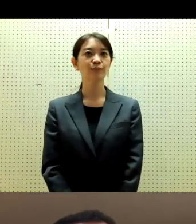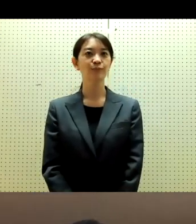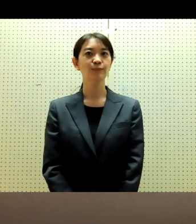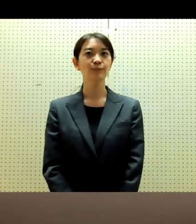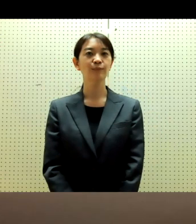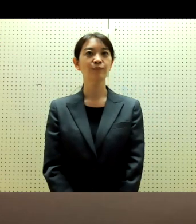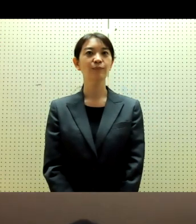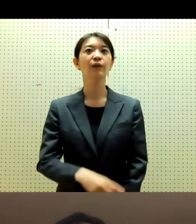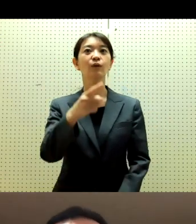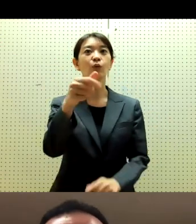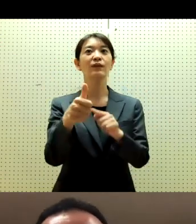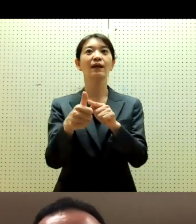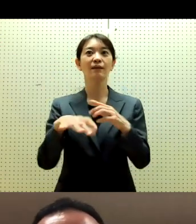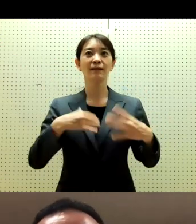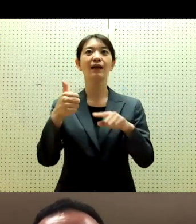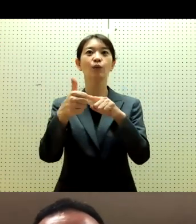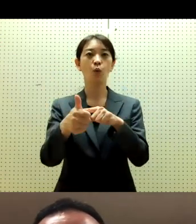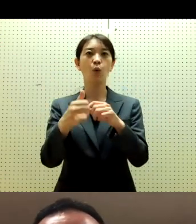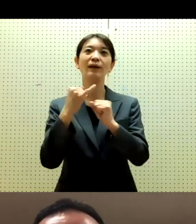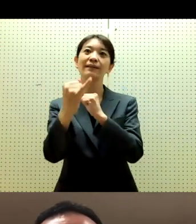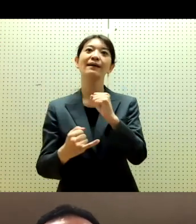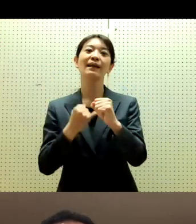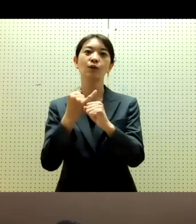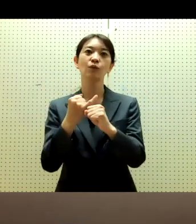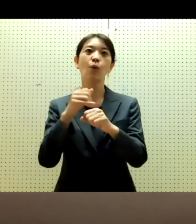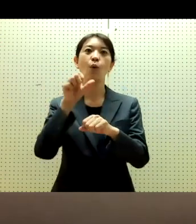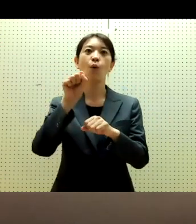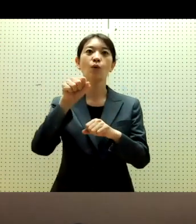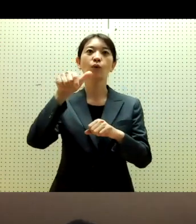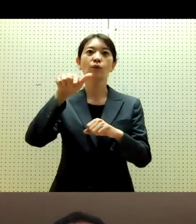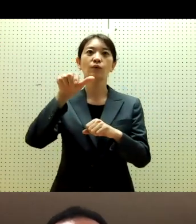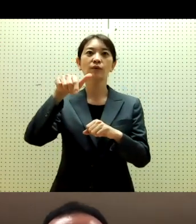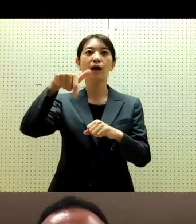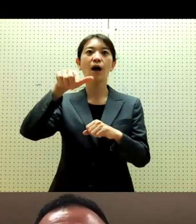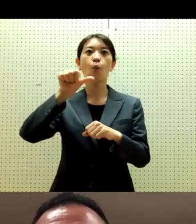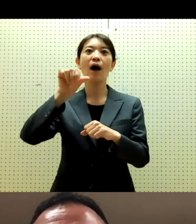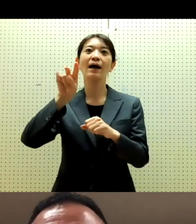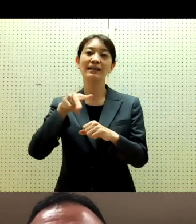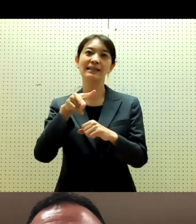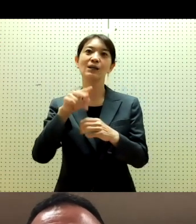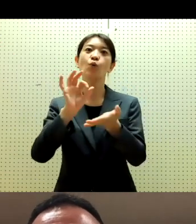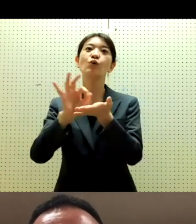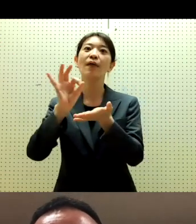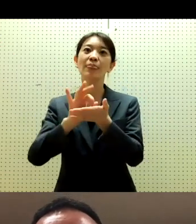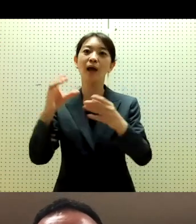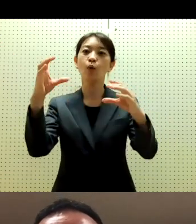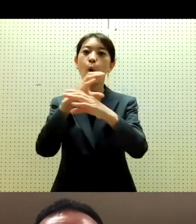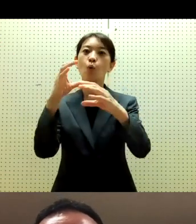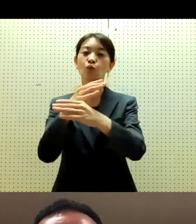写真の生徒は、インターネット、サファリを利用して、交通経路と交通費を調べ